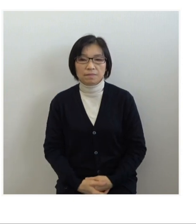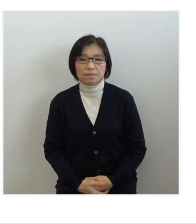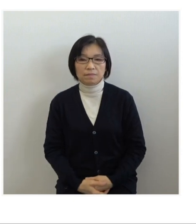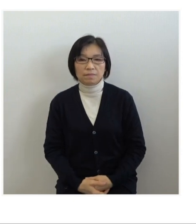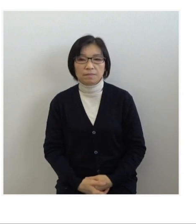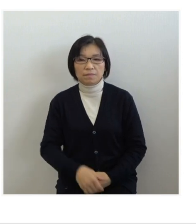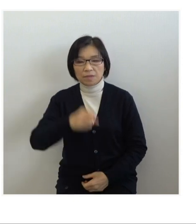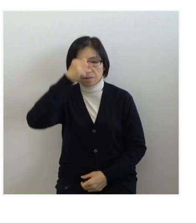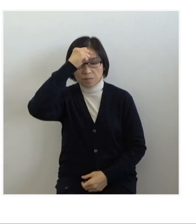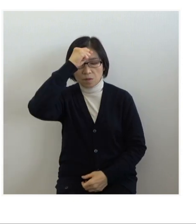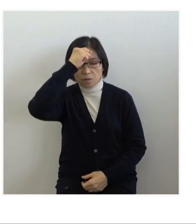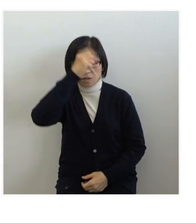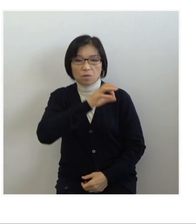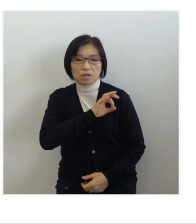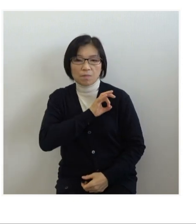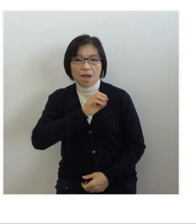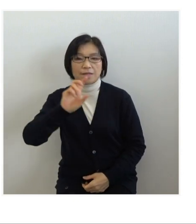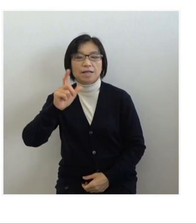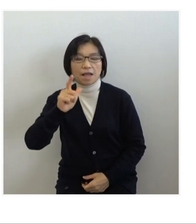病名ではありません。